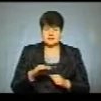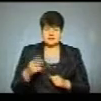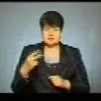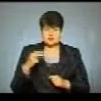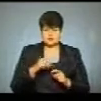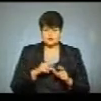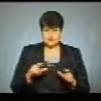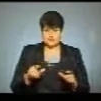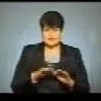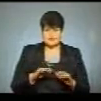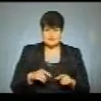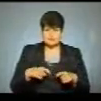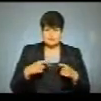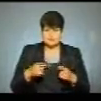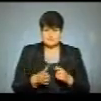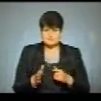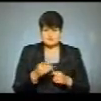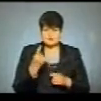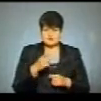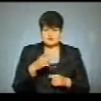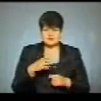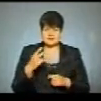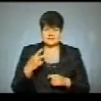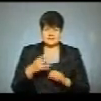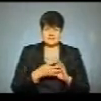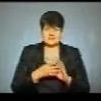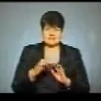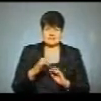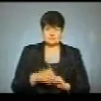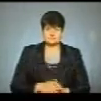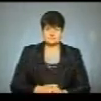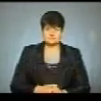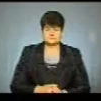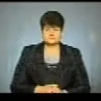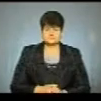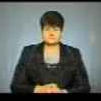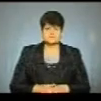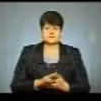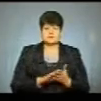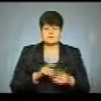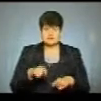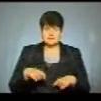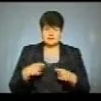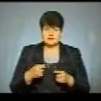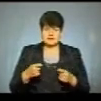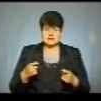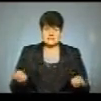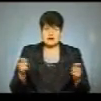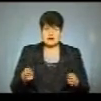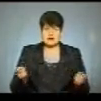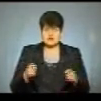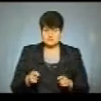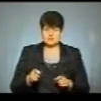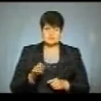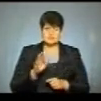20-ї школи. Діти пробігли змійкою за 1 хвилину 29 секунд. Далі естафета зі скакалкою.